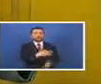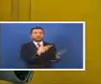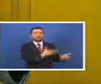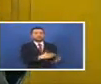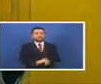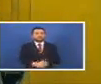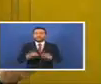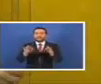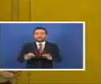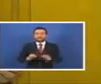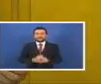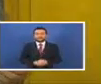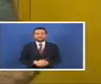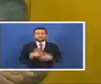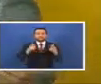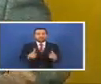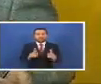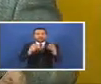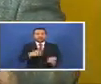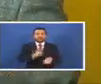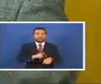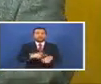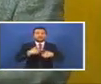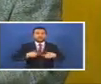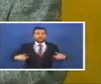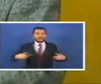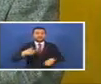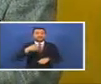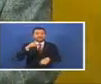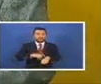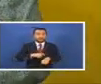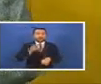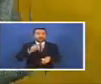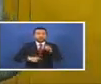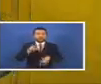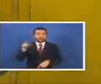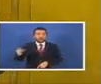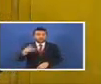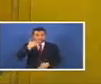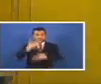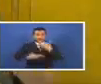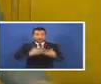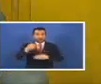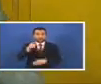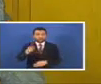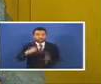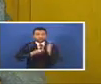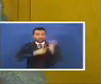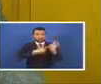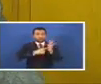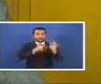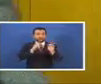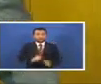diyor. Şimdi yeri geldiğinde milli, yeri geldiğinde Osmanlı, bu kadar hamasetle bunları referans